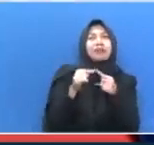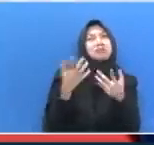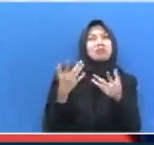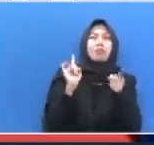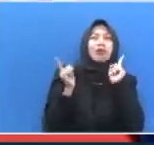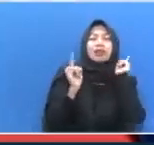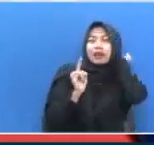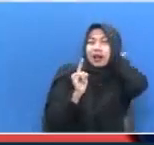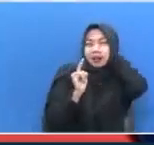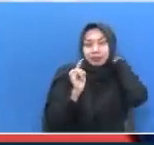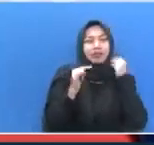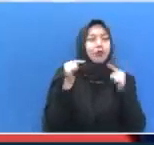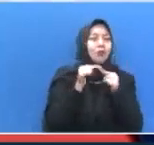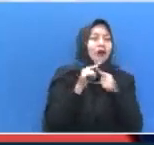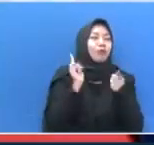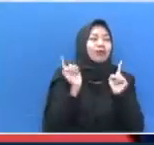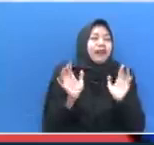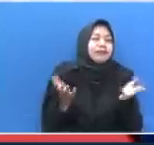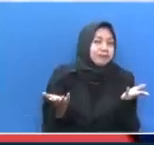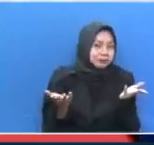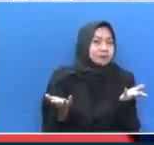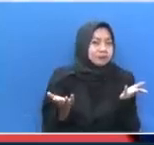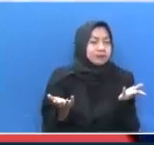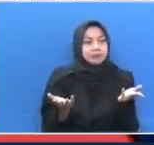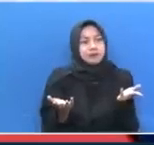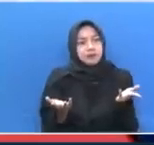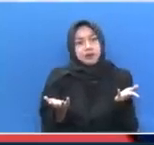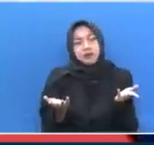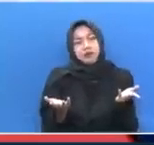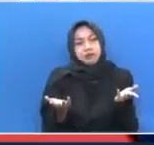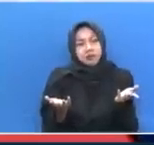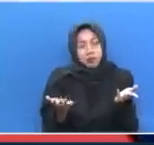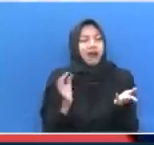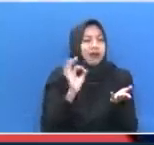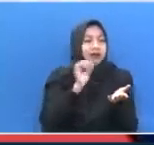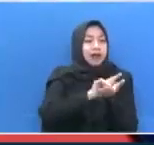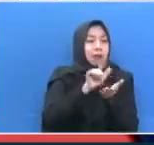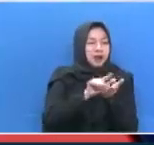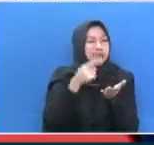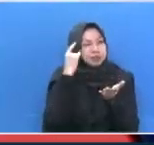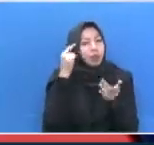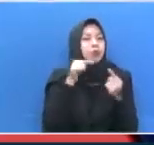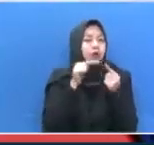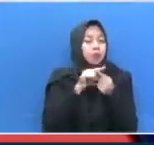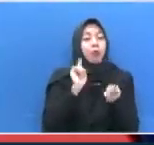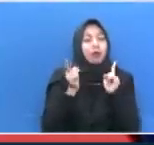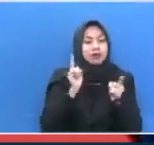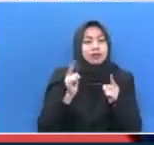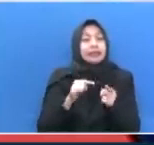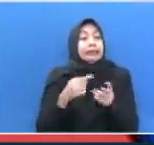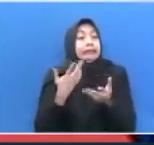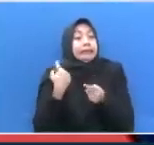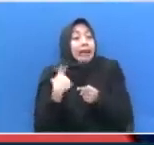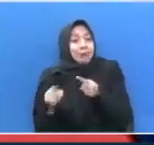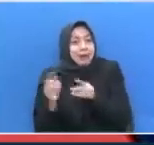ya Kenapa politis yang terdapat dalam rencana laporan ini ya Meskipun Akhirnya sudah dibatalkan kalau menurut anda ini